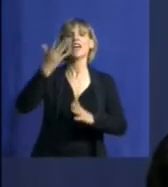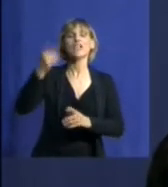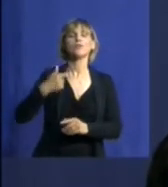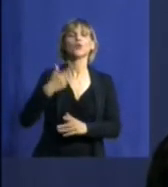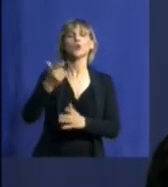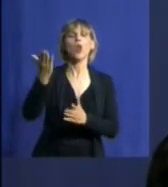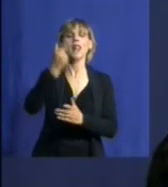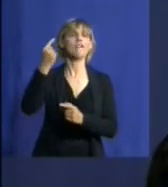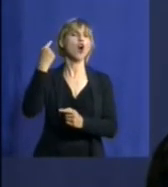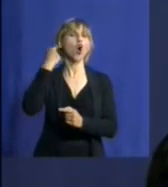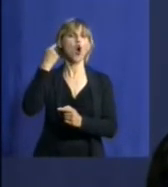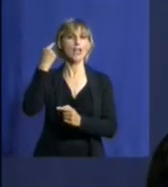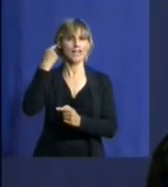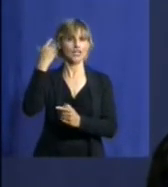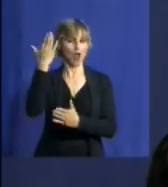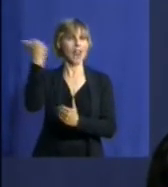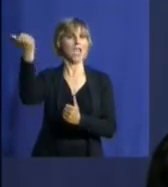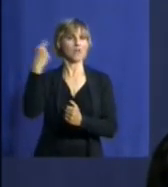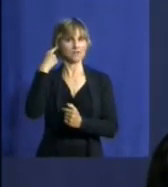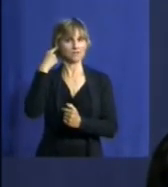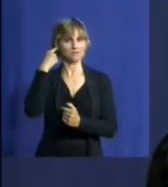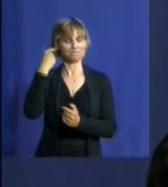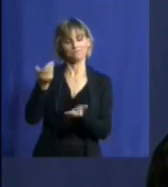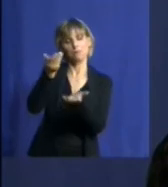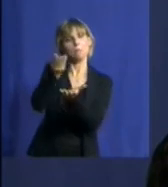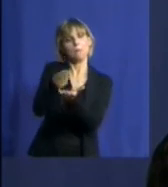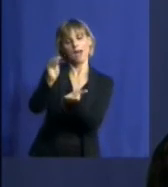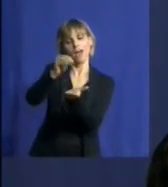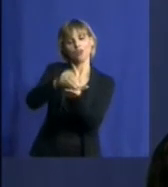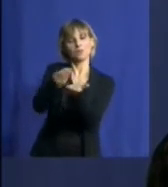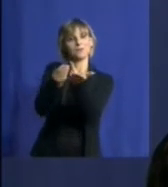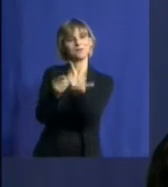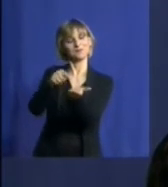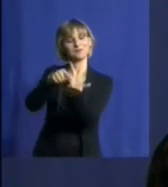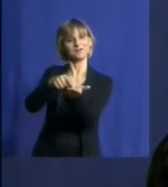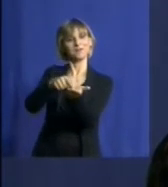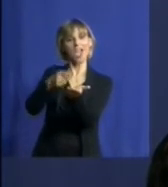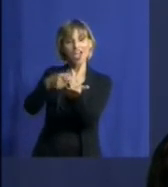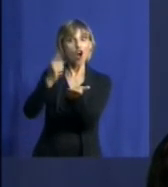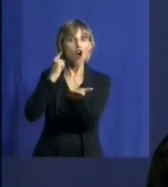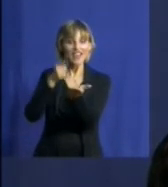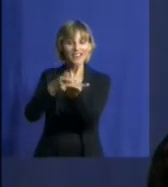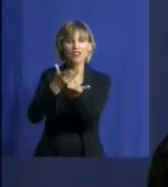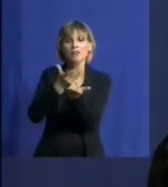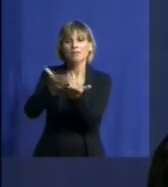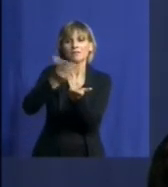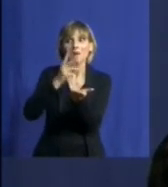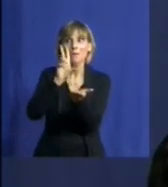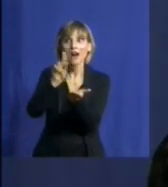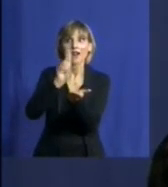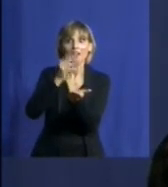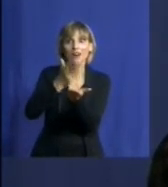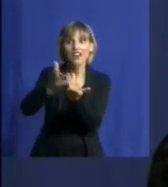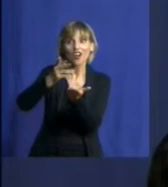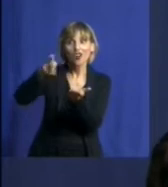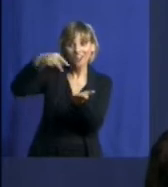per esempio l'orecchino che hai all'orecchio e lo prendessi in mano, sì. E se il tuo orecchino potesse parlare, cosa racconterebbe di lì a